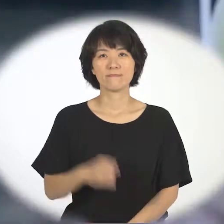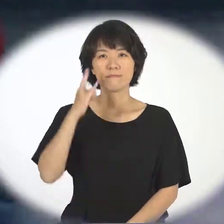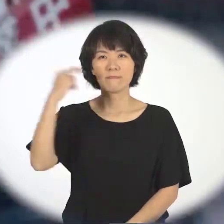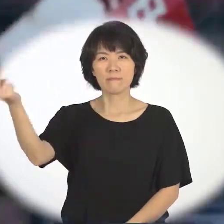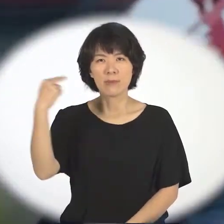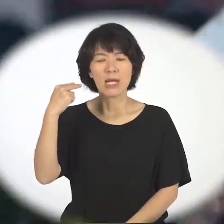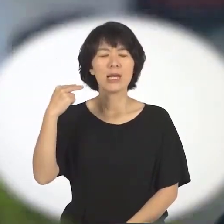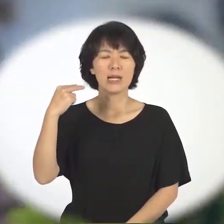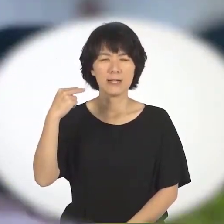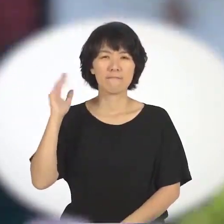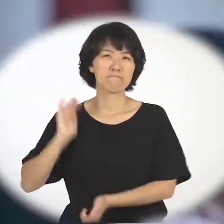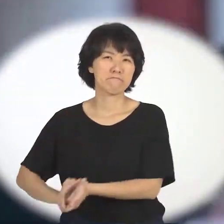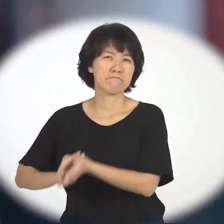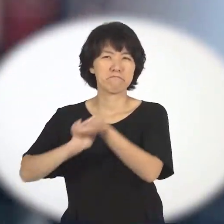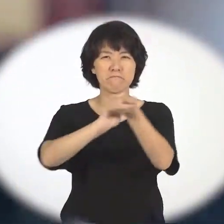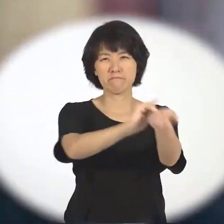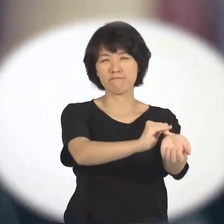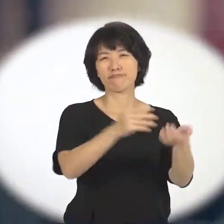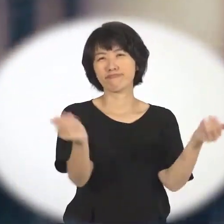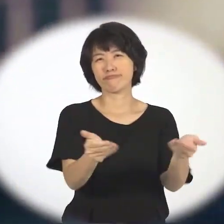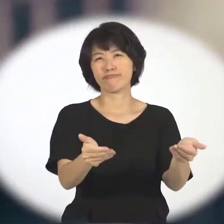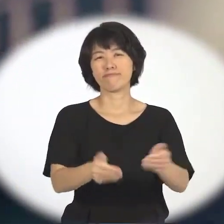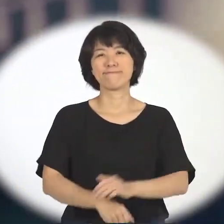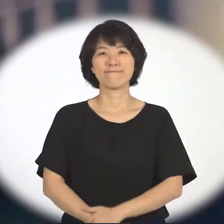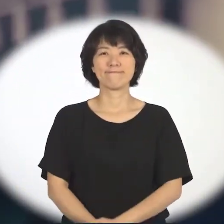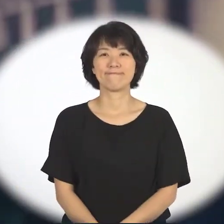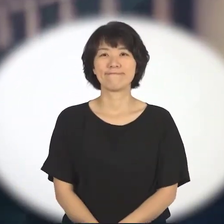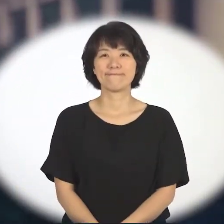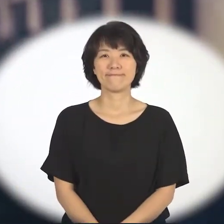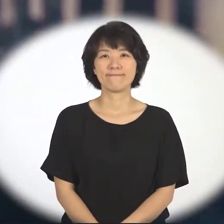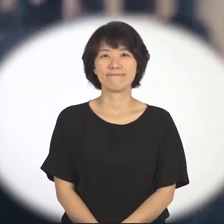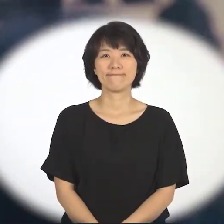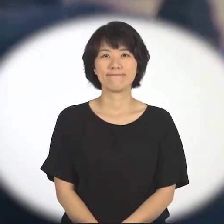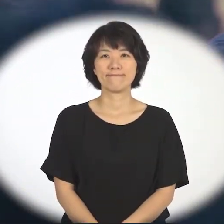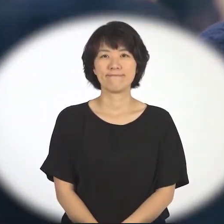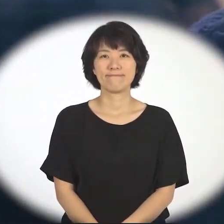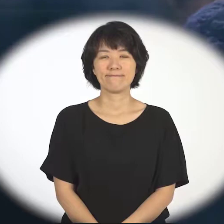然后她就把我送进医院里面去治疗，这样子。